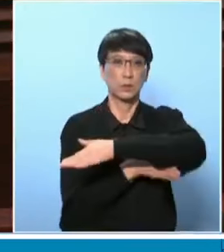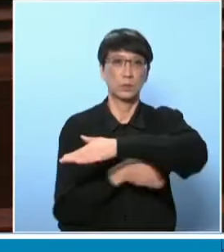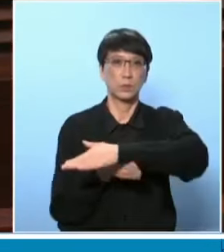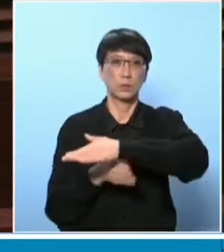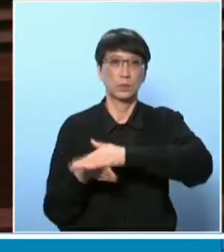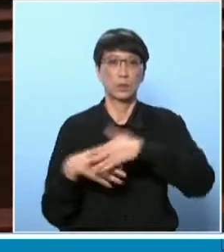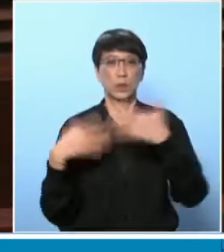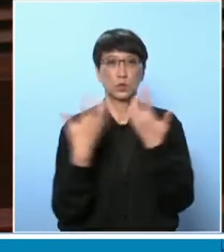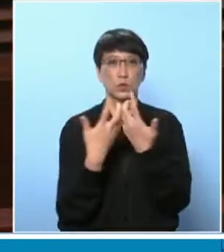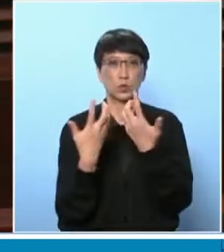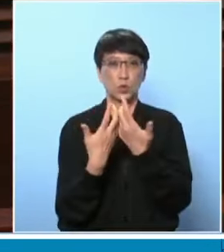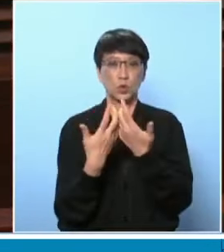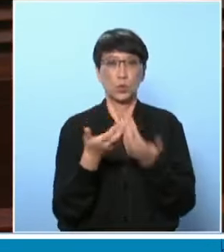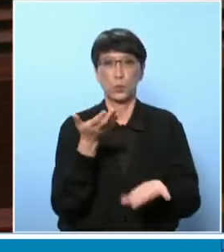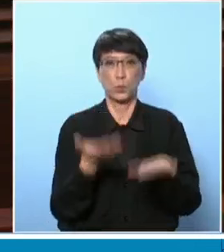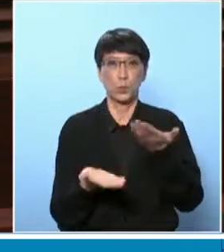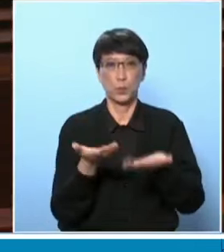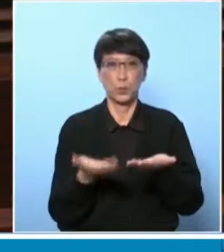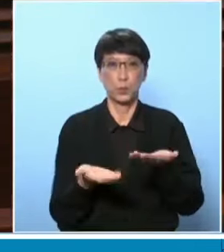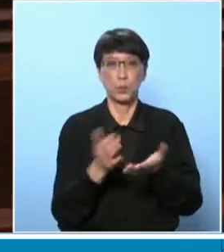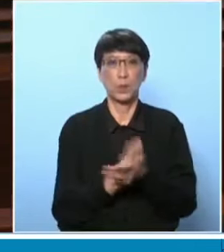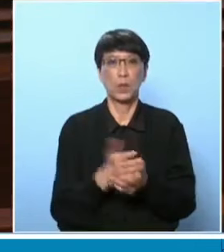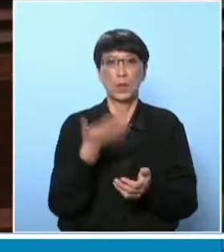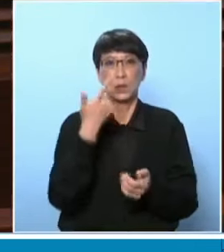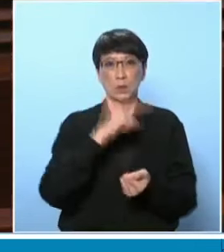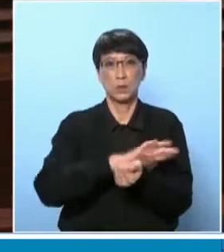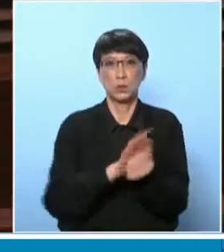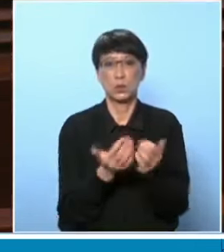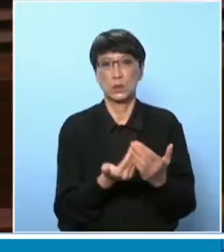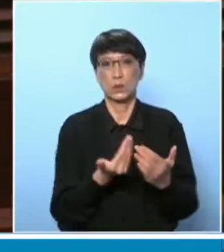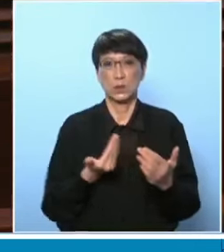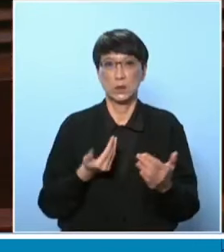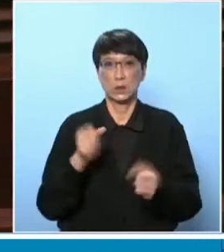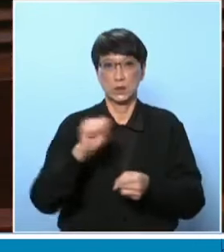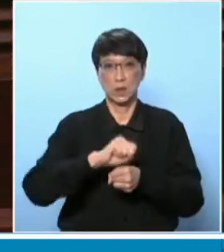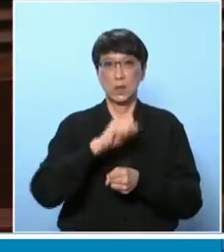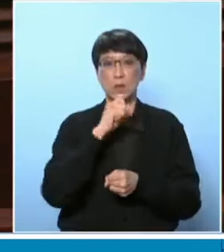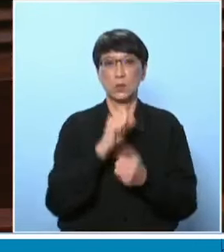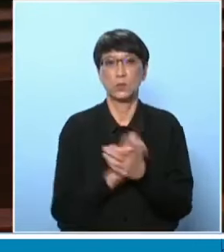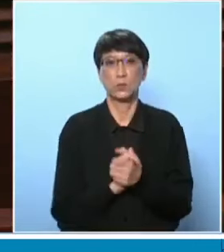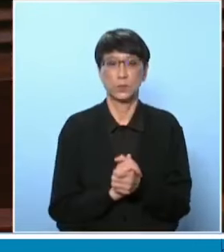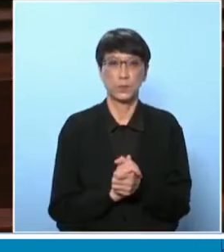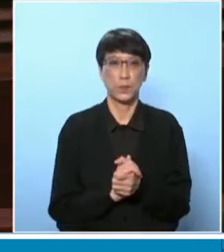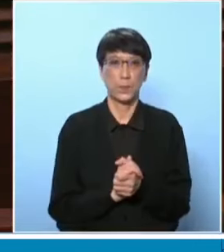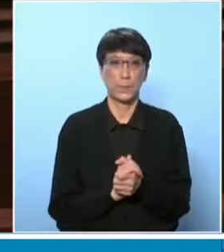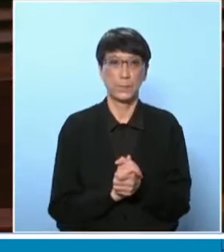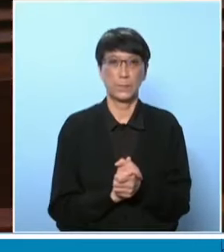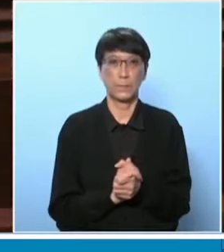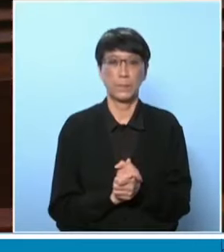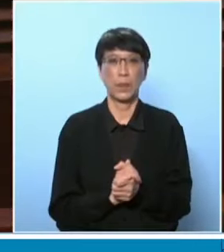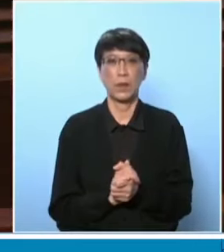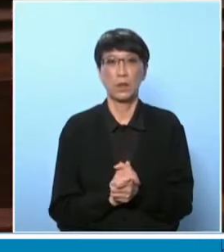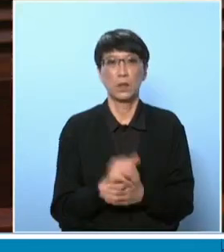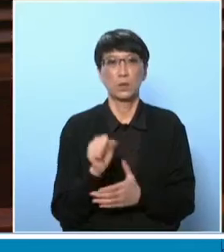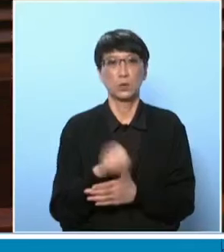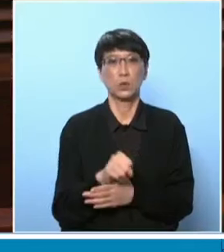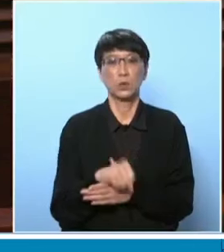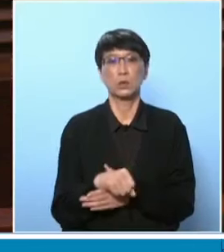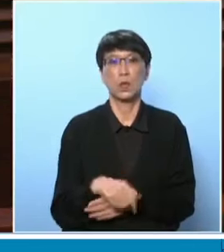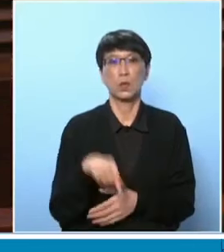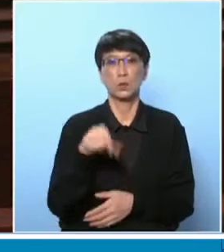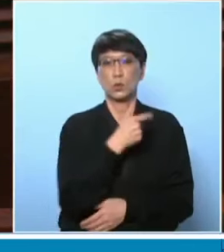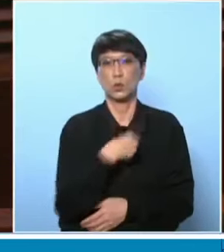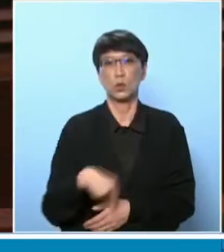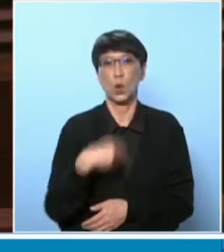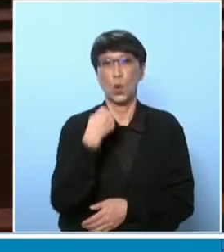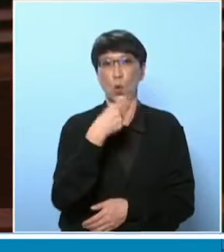目是比我們在疫情之前其實是有所增加的。 咁當然我亦都好贊成，就係話郭議員